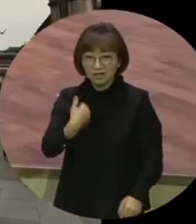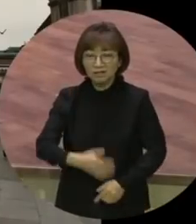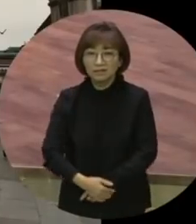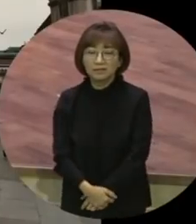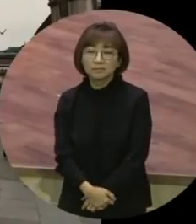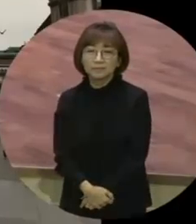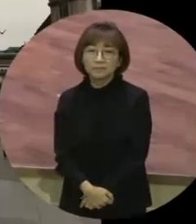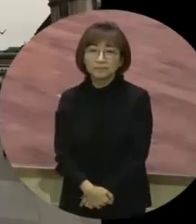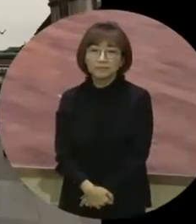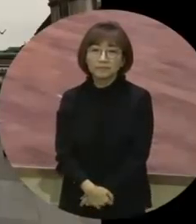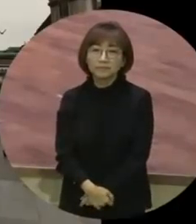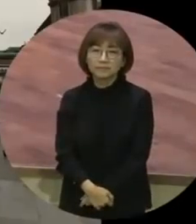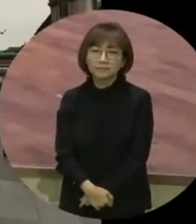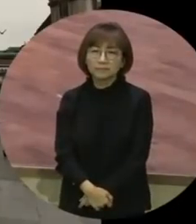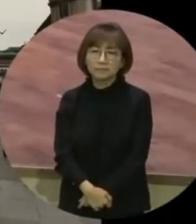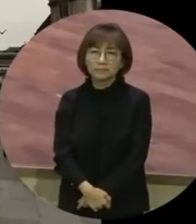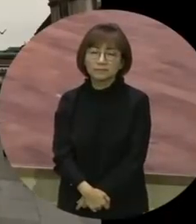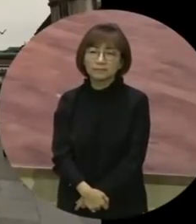그래서